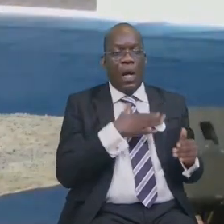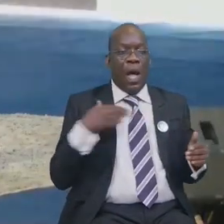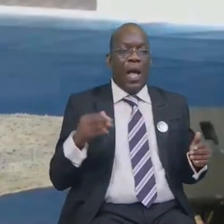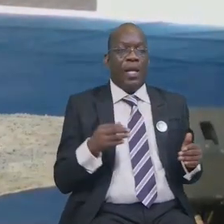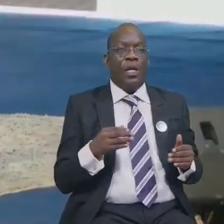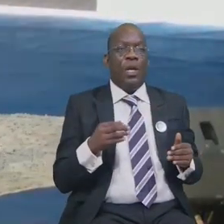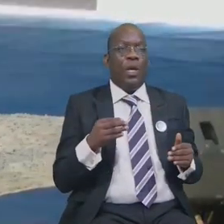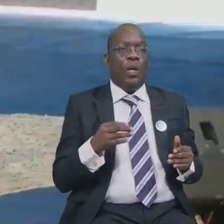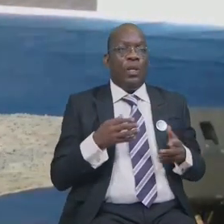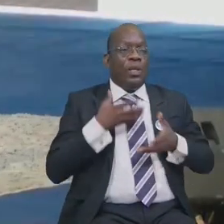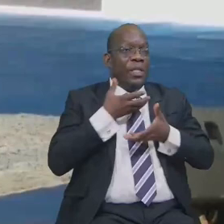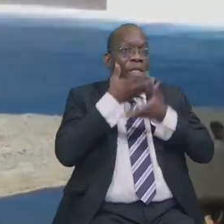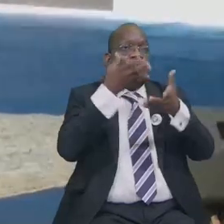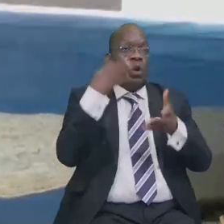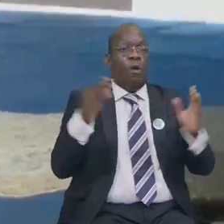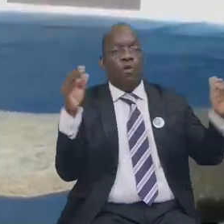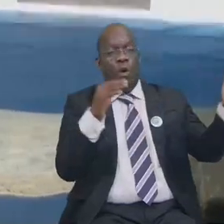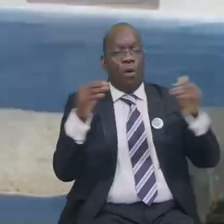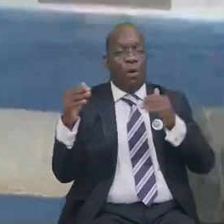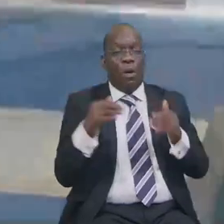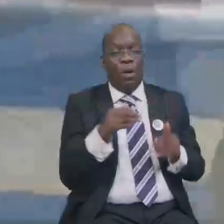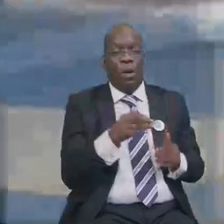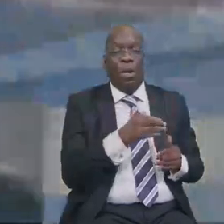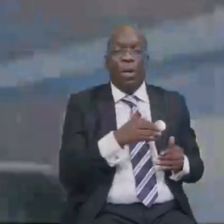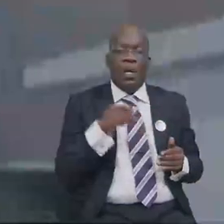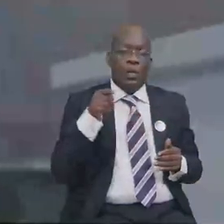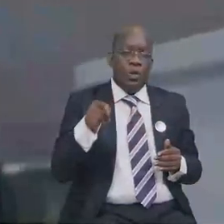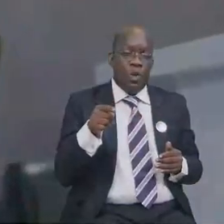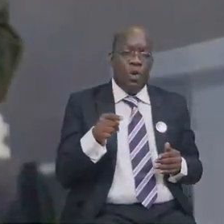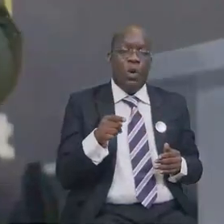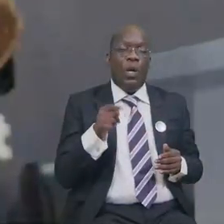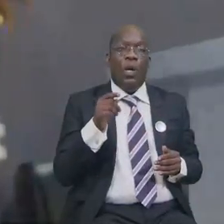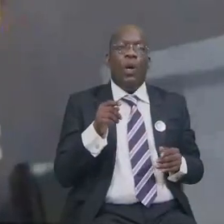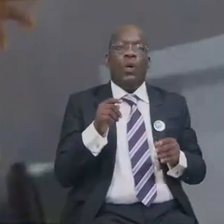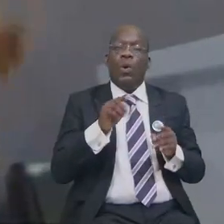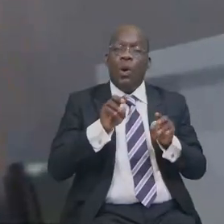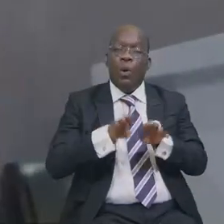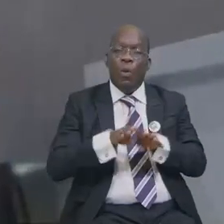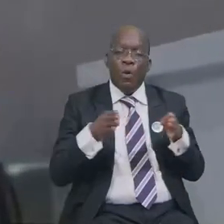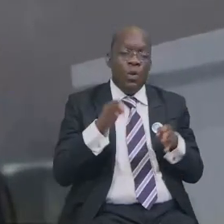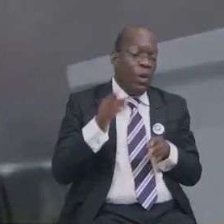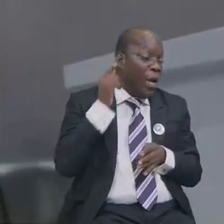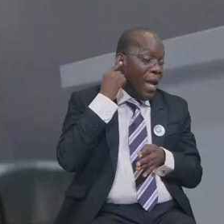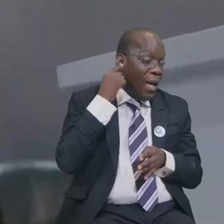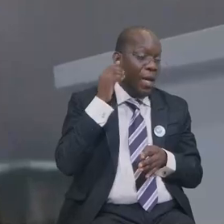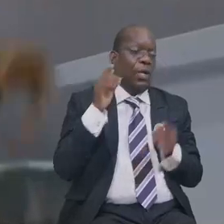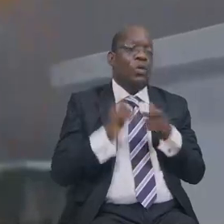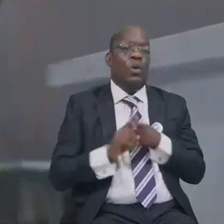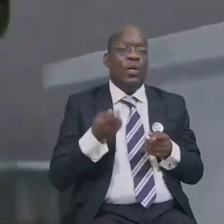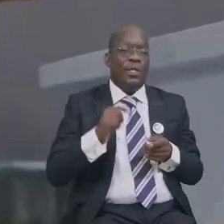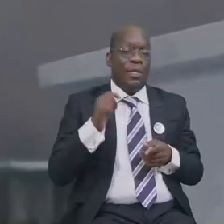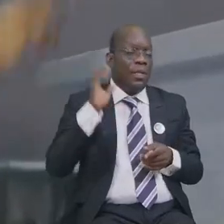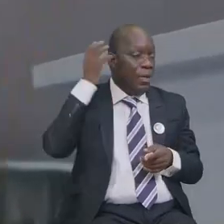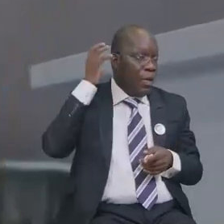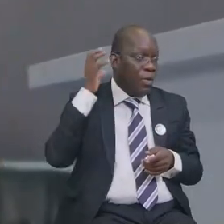guerre. Vous n'avez même pas besoin de coller les oreilles à